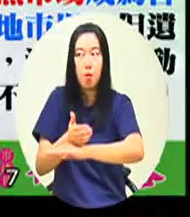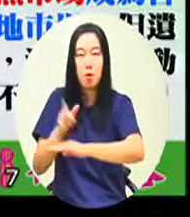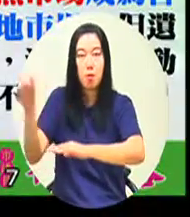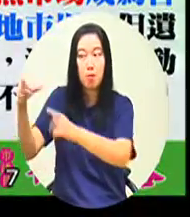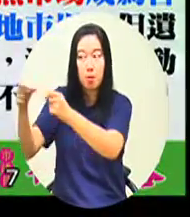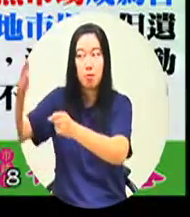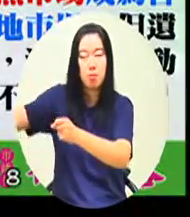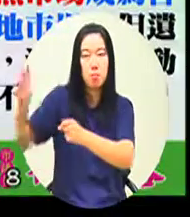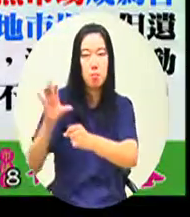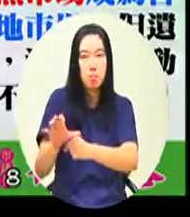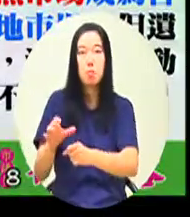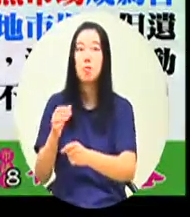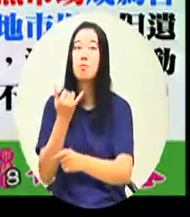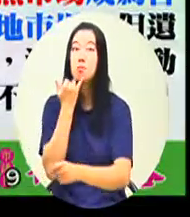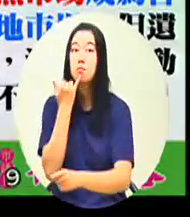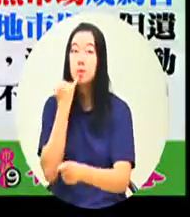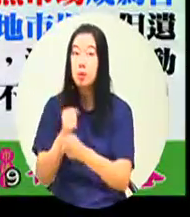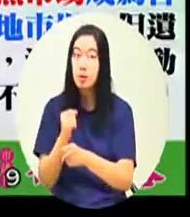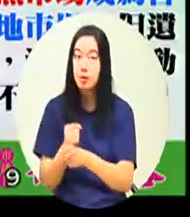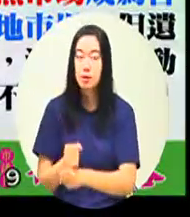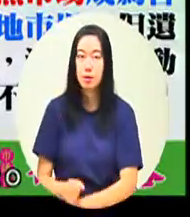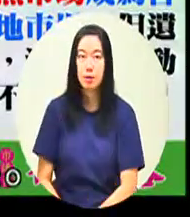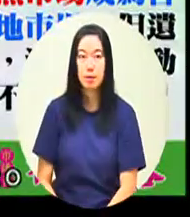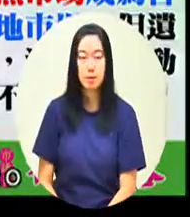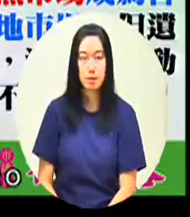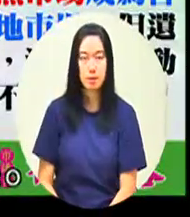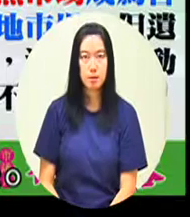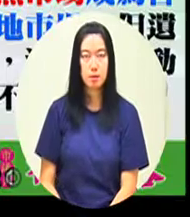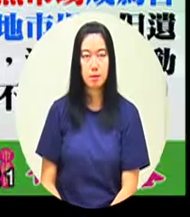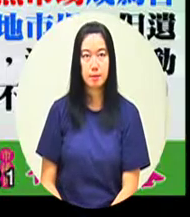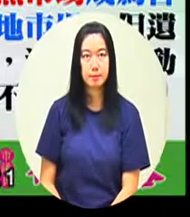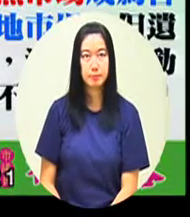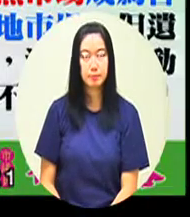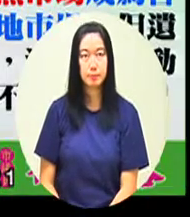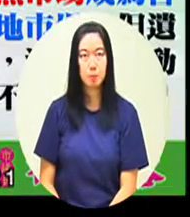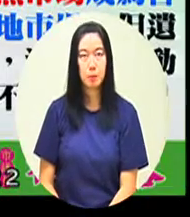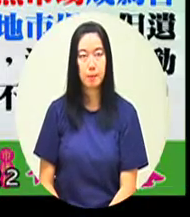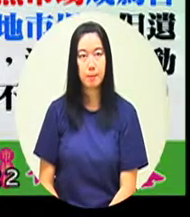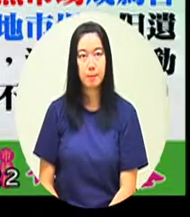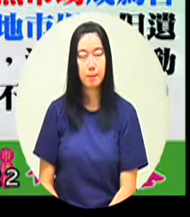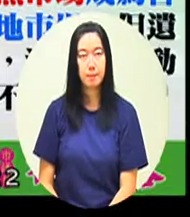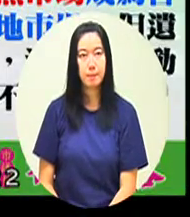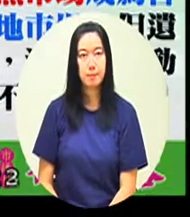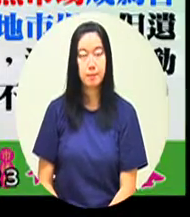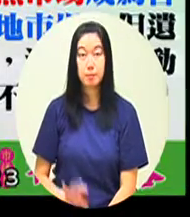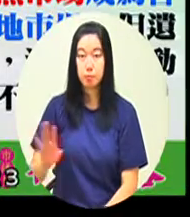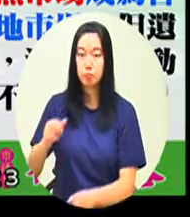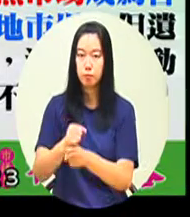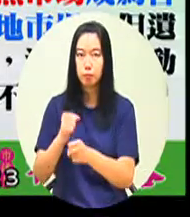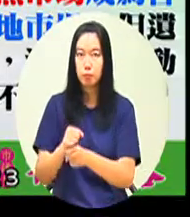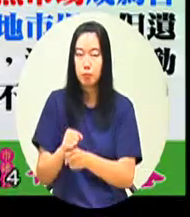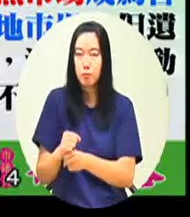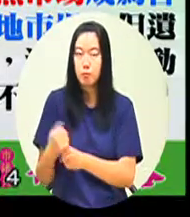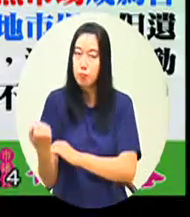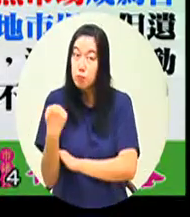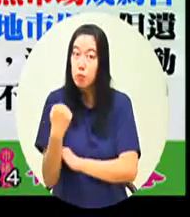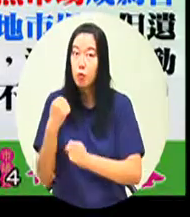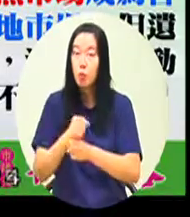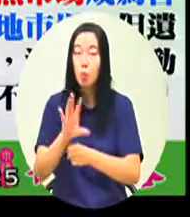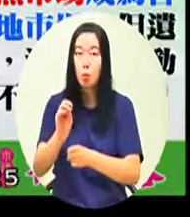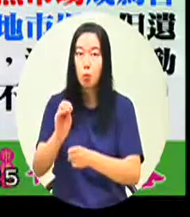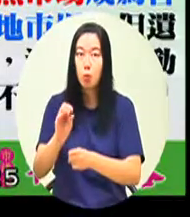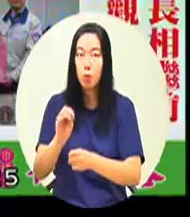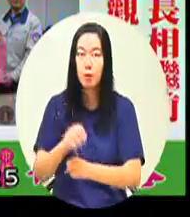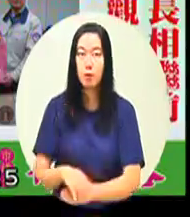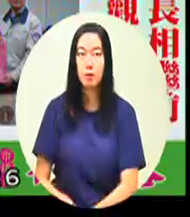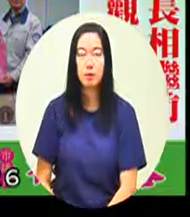场，但是应该现在有积极在做啊，等一下是不是局